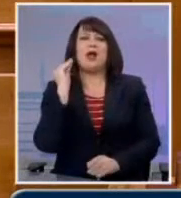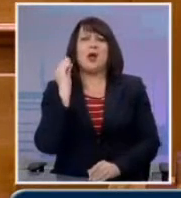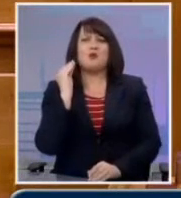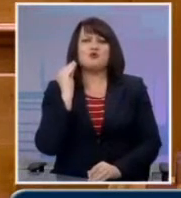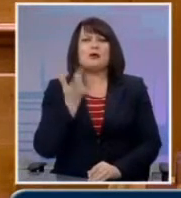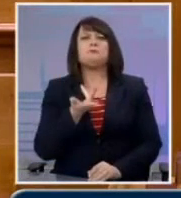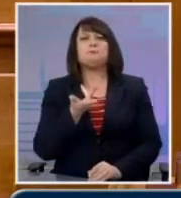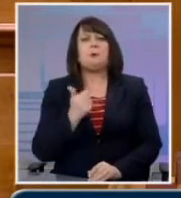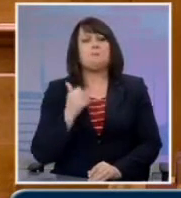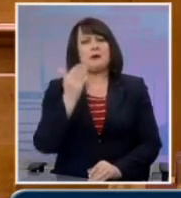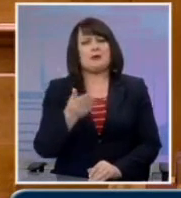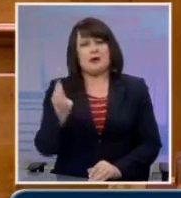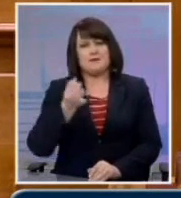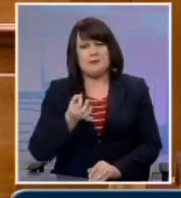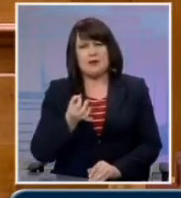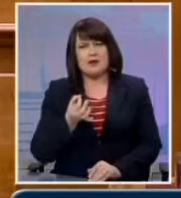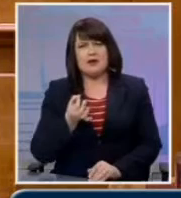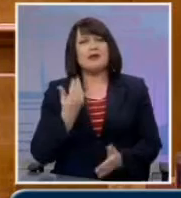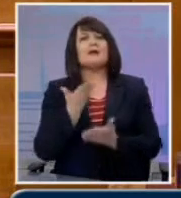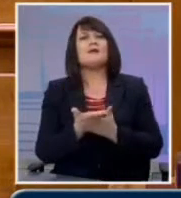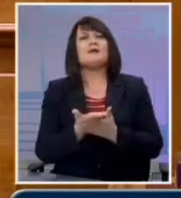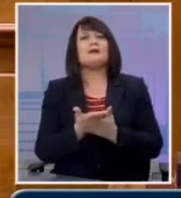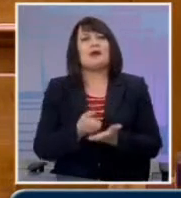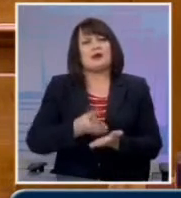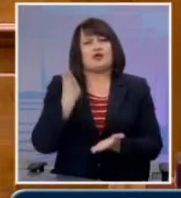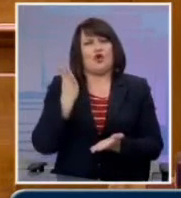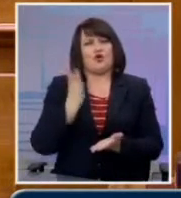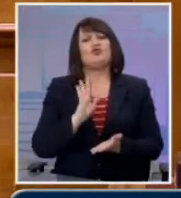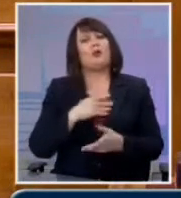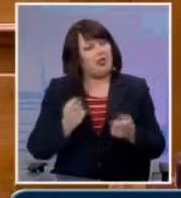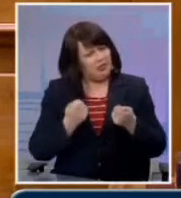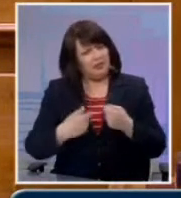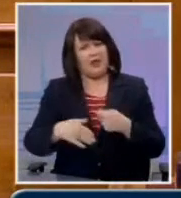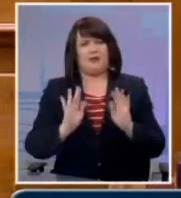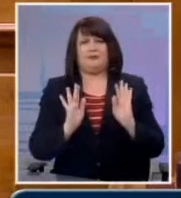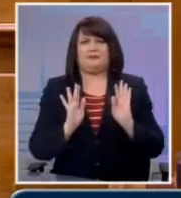εξάλλου αργότερα ότι το ζητούμενο δεν είναι η αξιολόγηση η οποία θα γίνει.